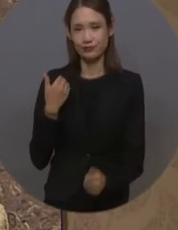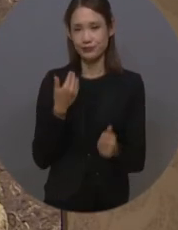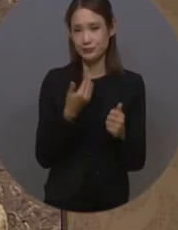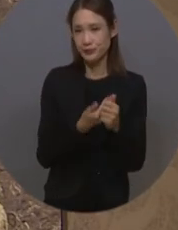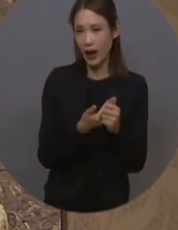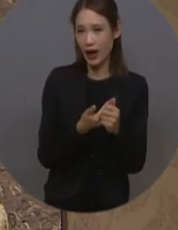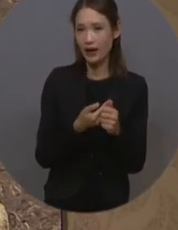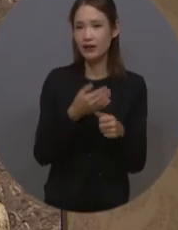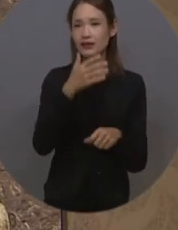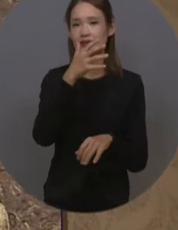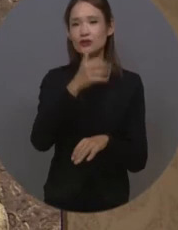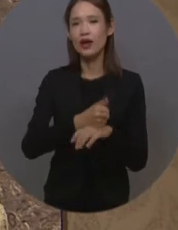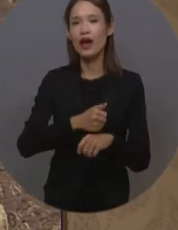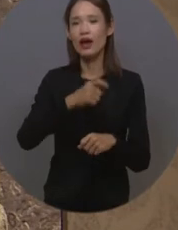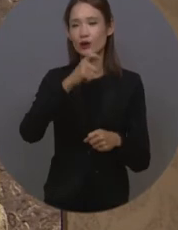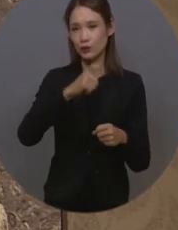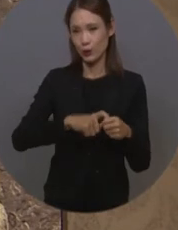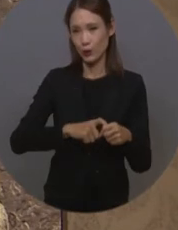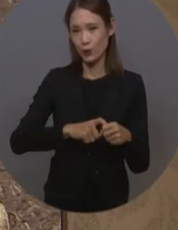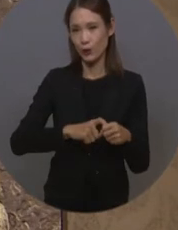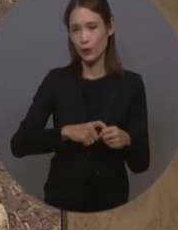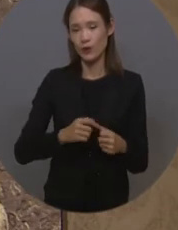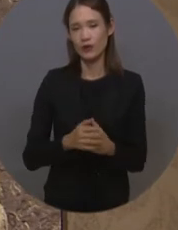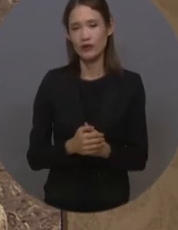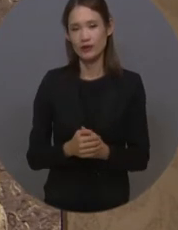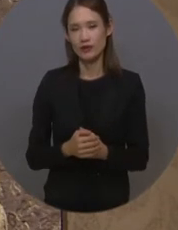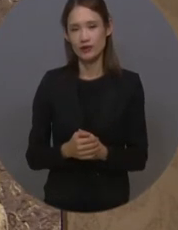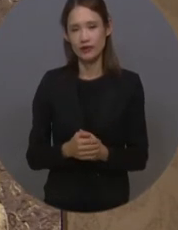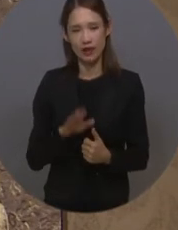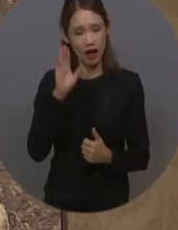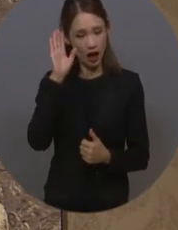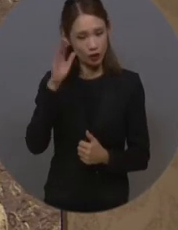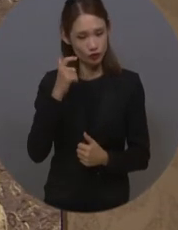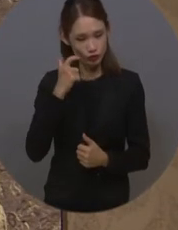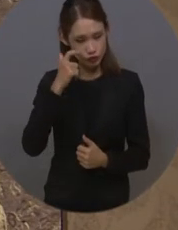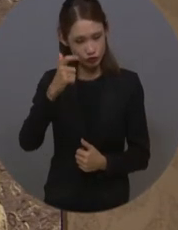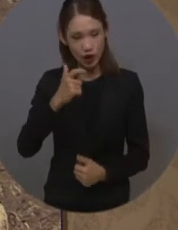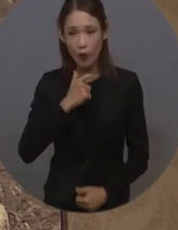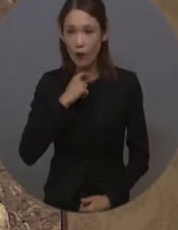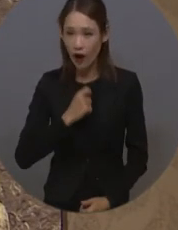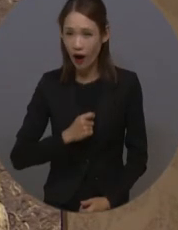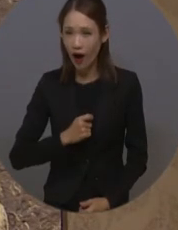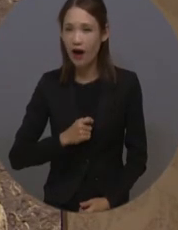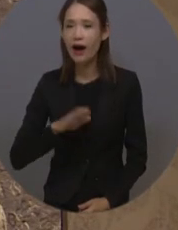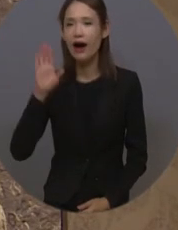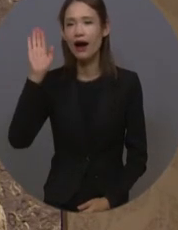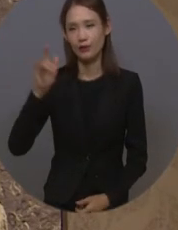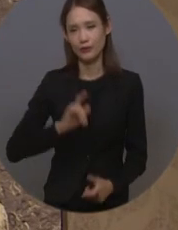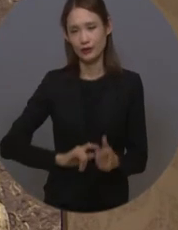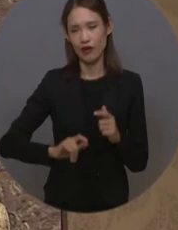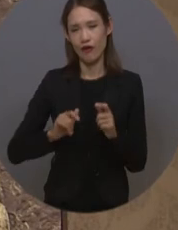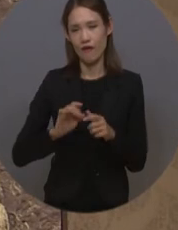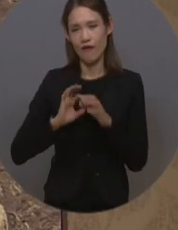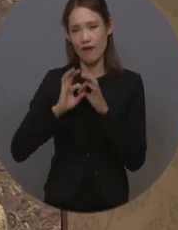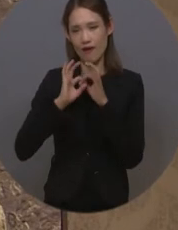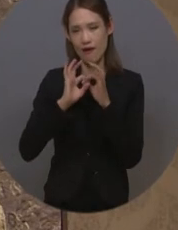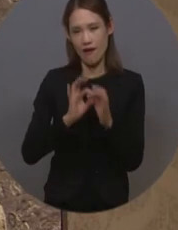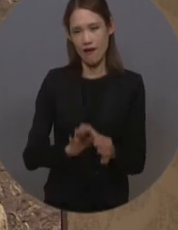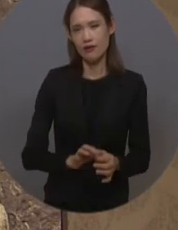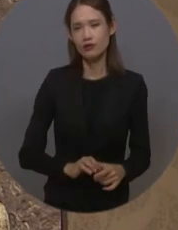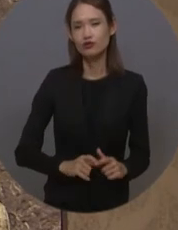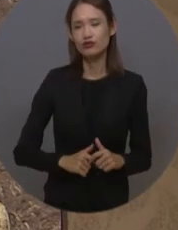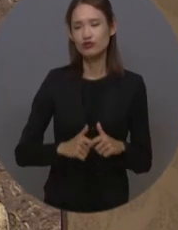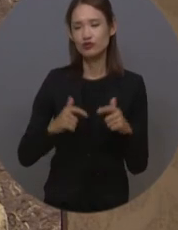최초의 목표거든요. 앞으로 그렇게 가야 되고 회사가 확장되거나 앞으로 계속해서 이어져